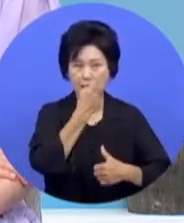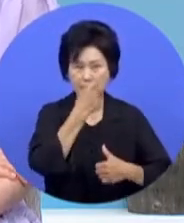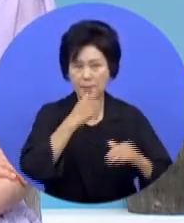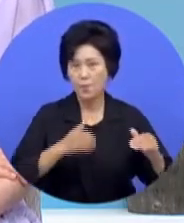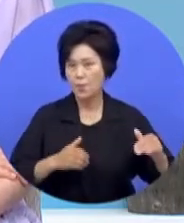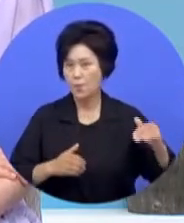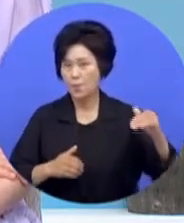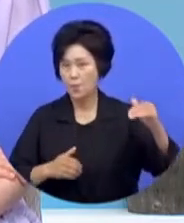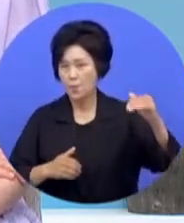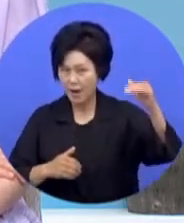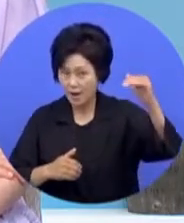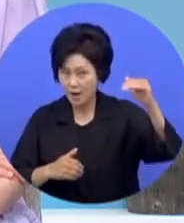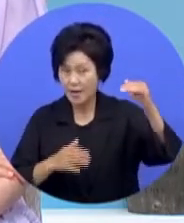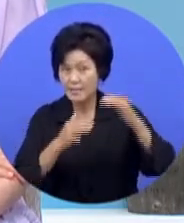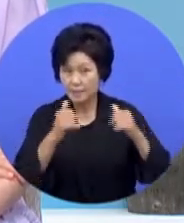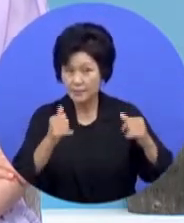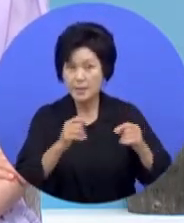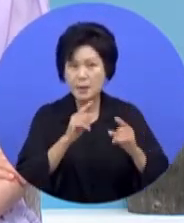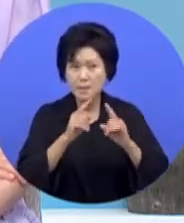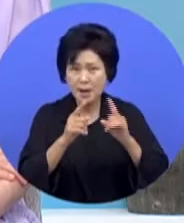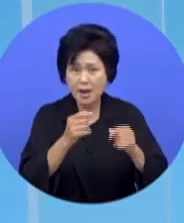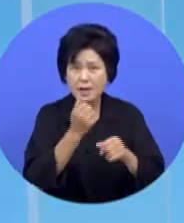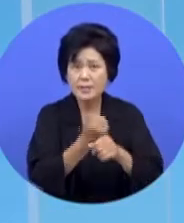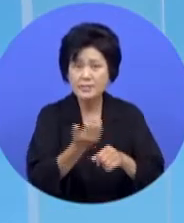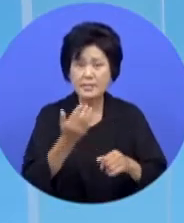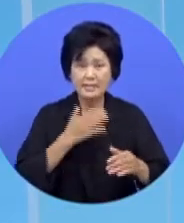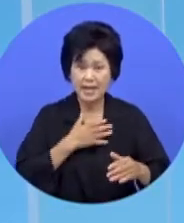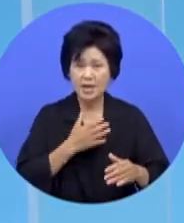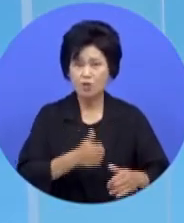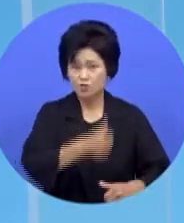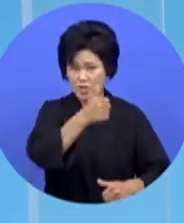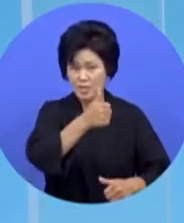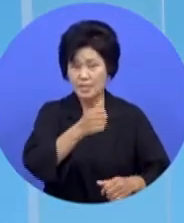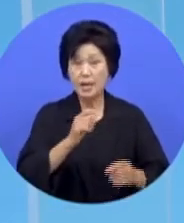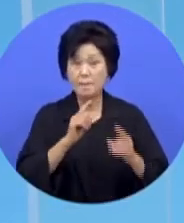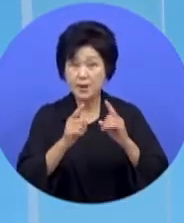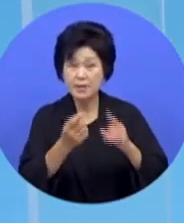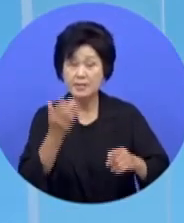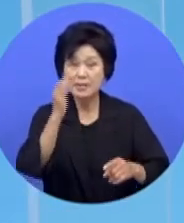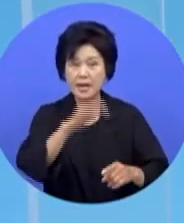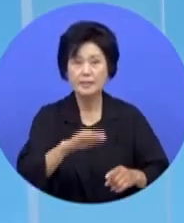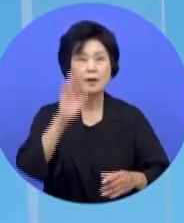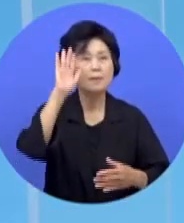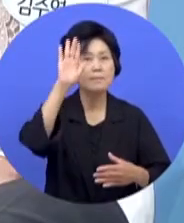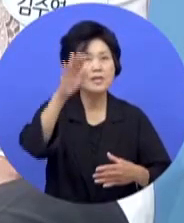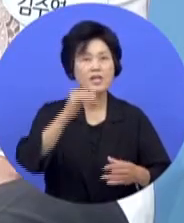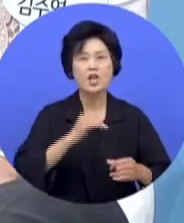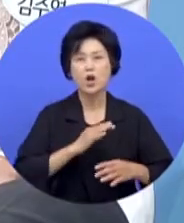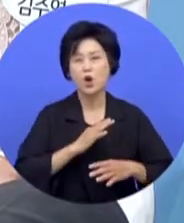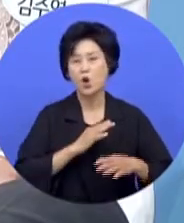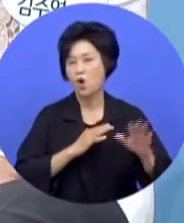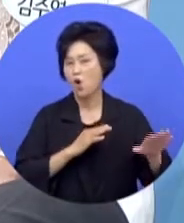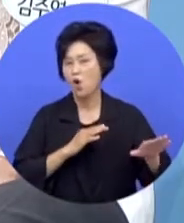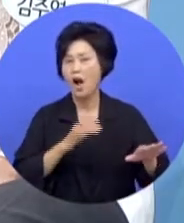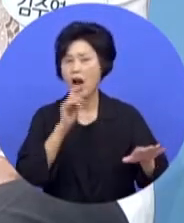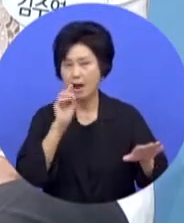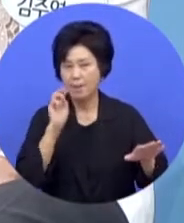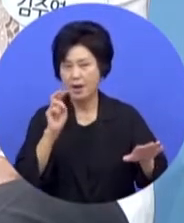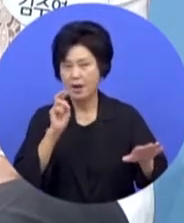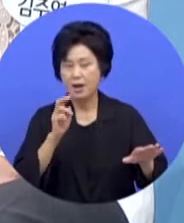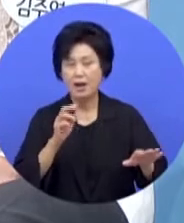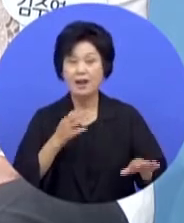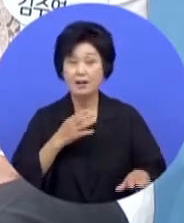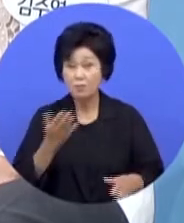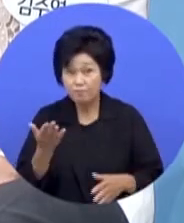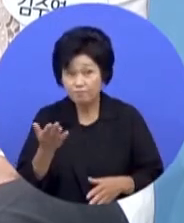미래가 두렵거든. 그럼요. 그죠? 네. 미래가 두려운 거거든요. 네. 근데 예담 학생은 어때요? 저도 처음에는 사실 그런 두려움이 되게